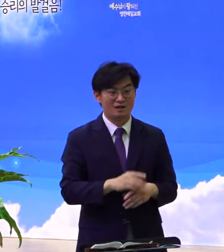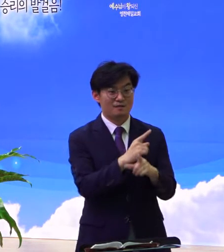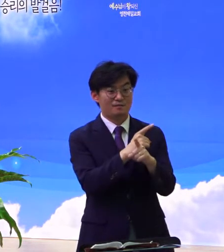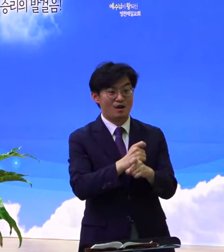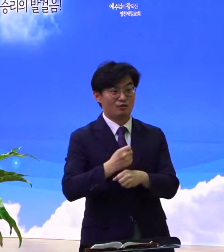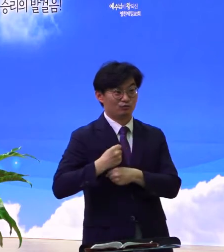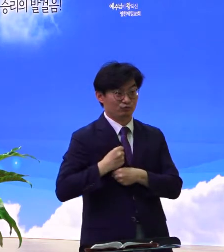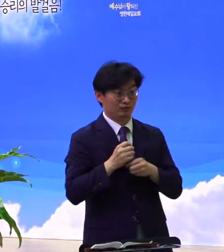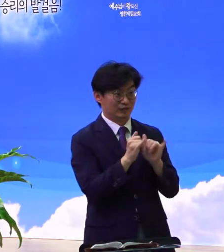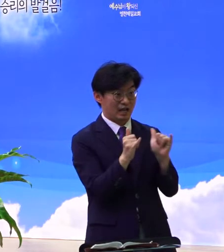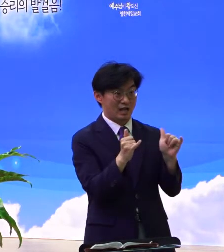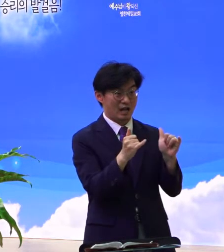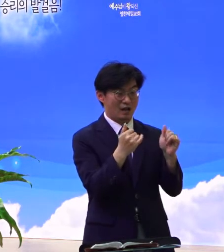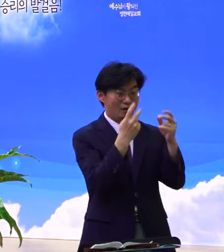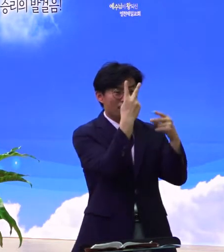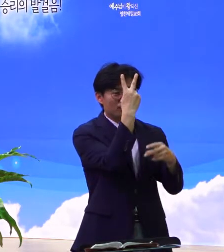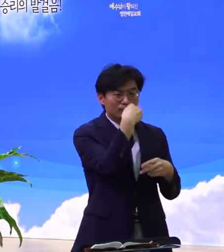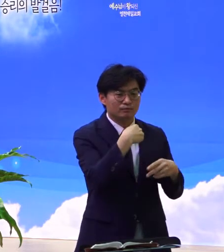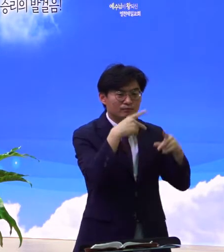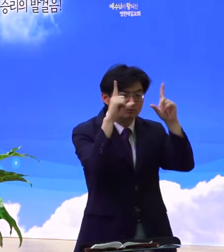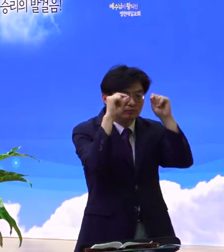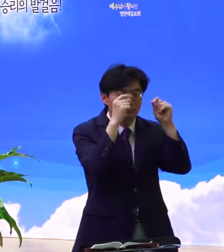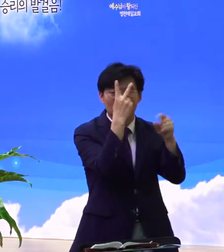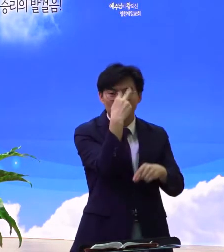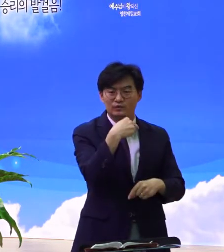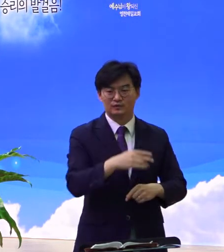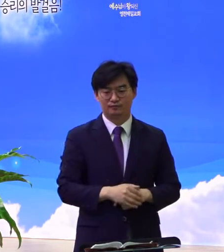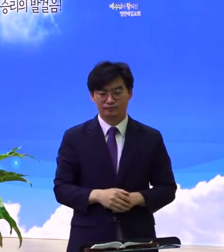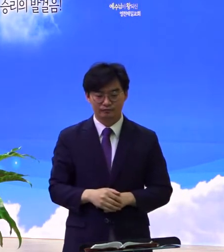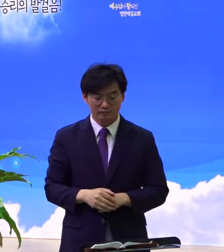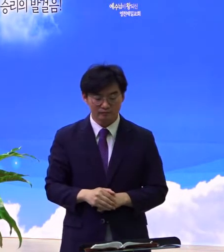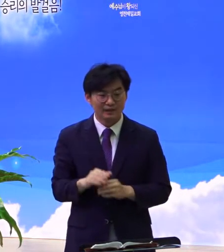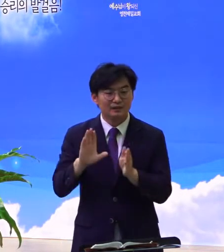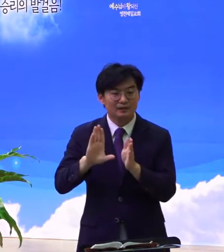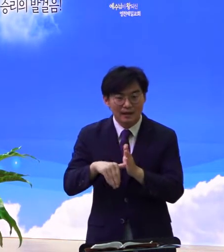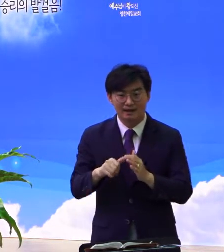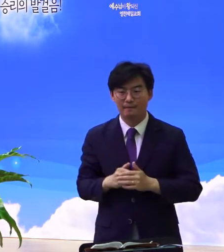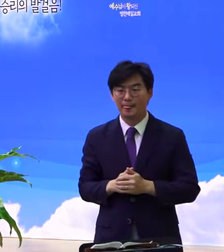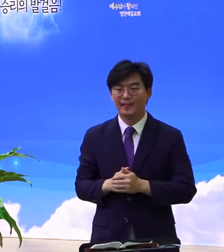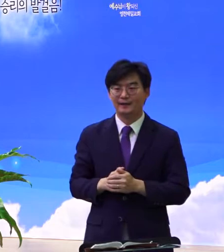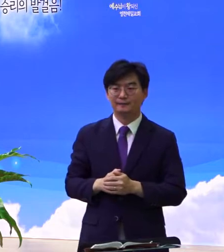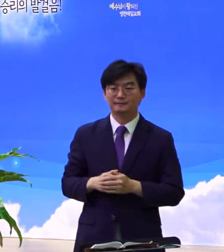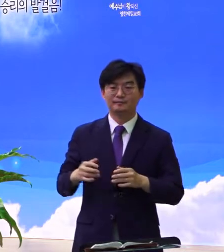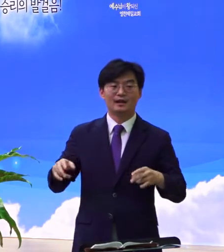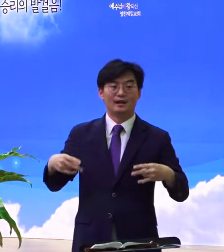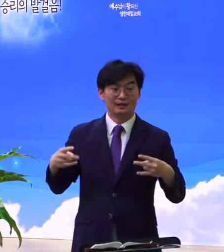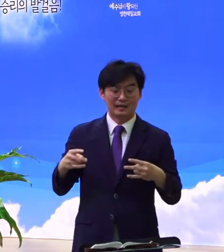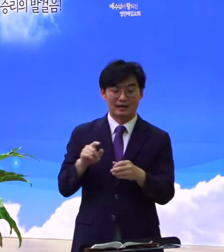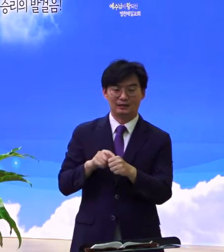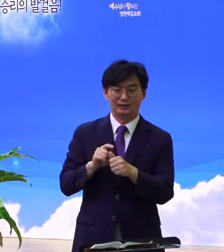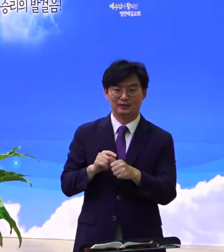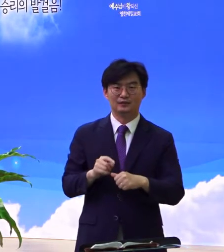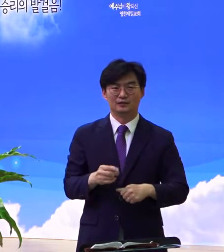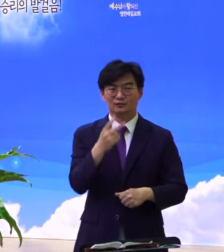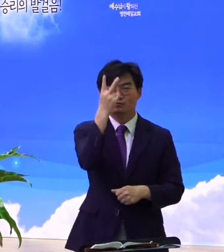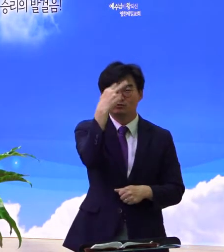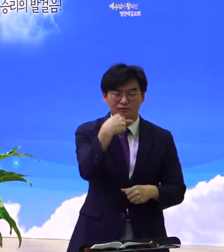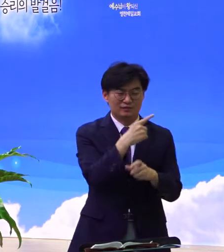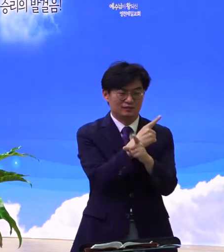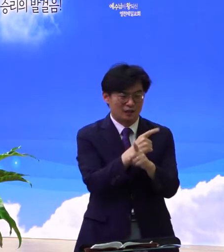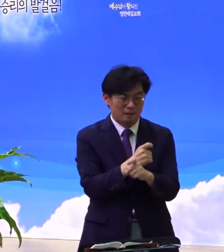이때 엘리사가 그 눈먼 군대를 이끌고 사마리아로 갔습니다. 사마리아 성으로 데리고